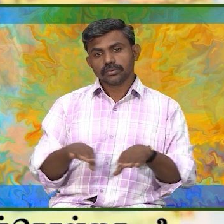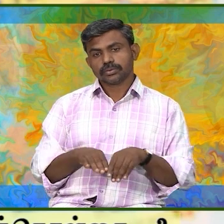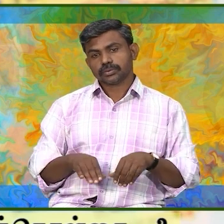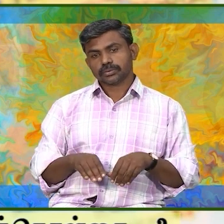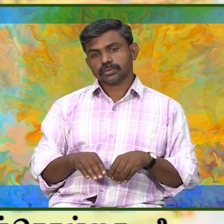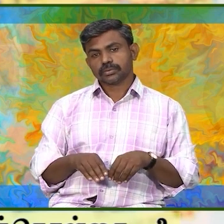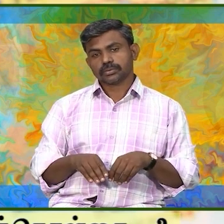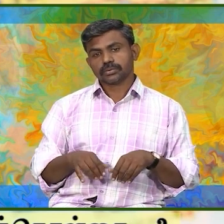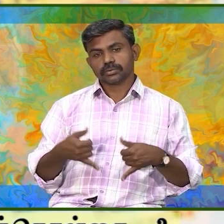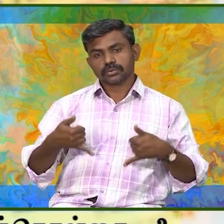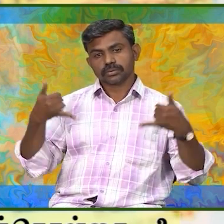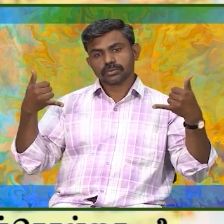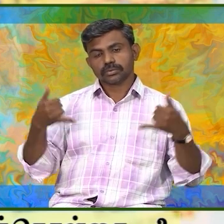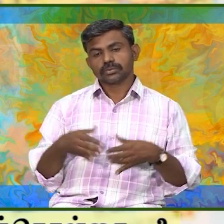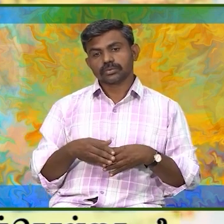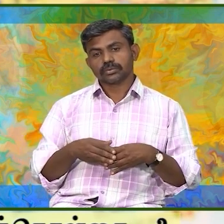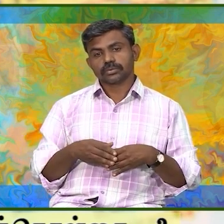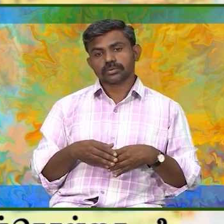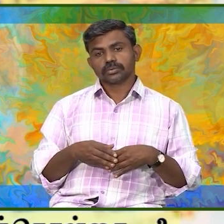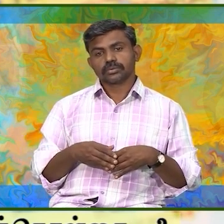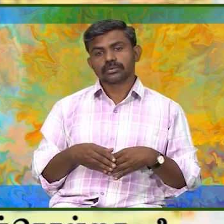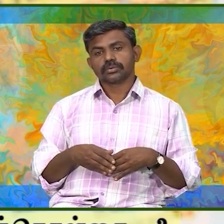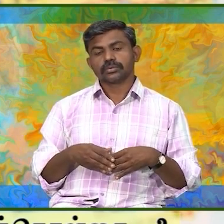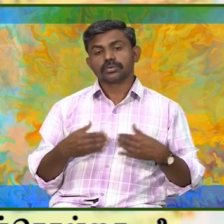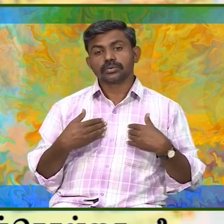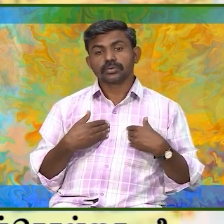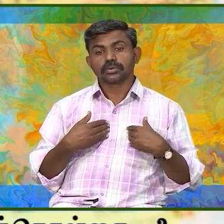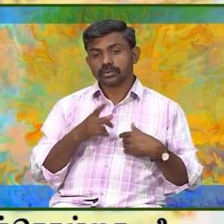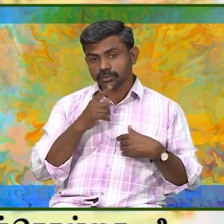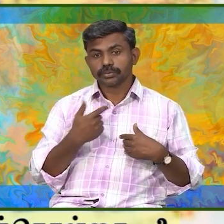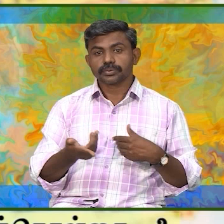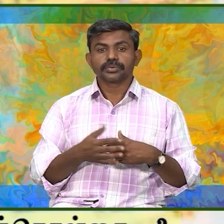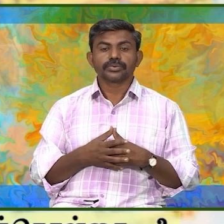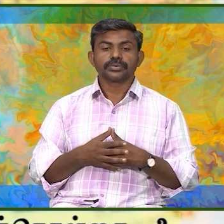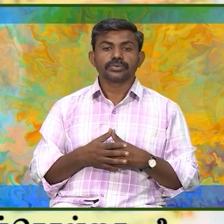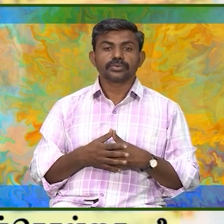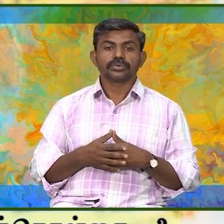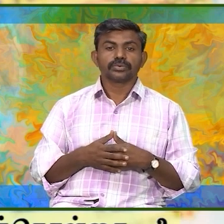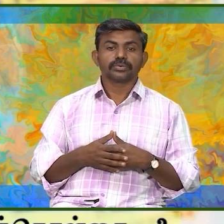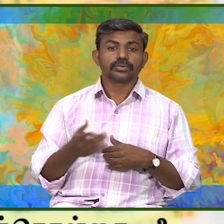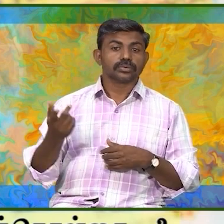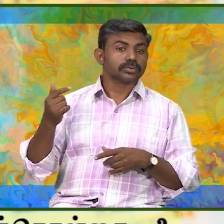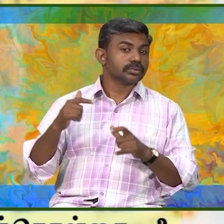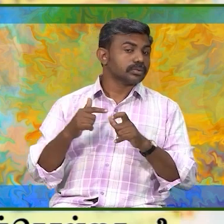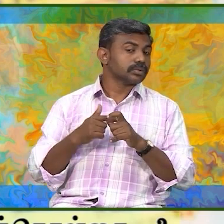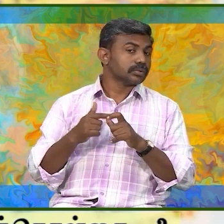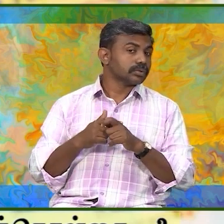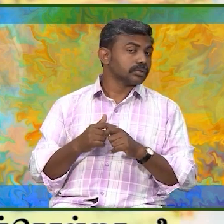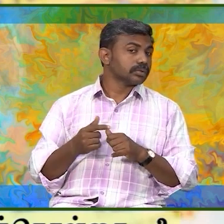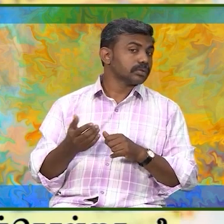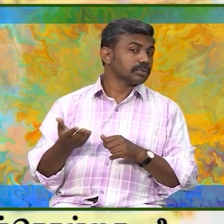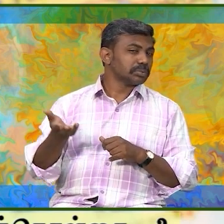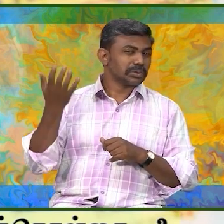ஏன் காலனித்துவத்தை இந்தியா அடிப்படை கொள்கைகளை வச்சுருக்குன்னு கேட்டிங்கன்னா, நம்ம அதை அனுபவிச்சிருக்கோம். ஆங்கிலேய காலத்தில் நம்ம